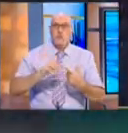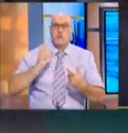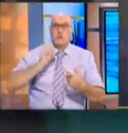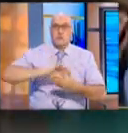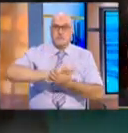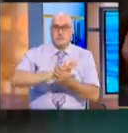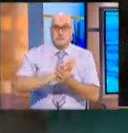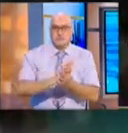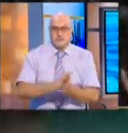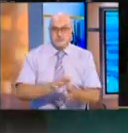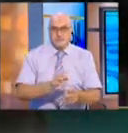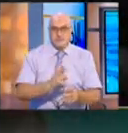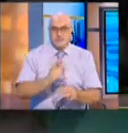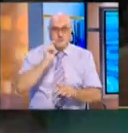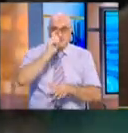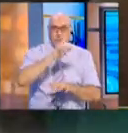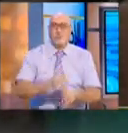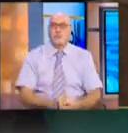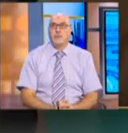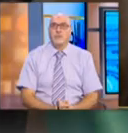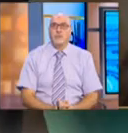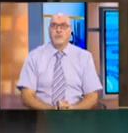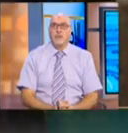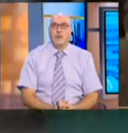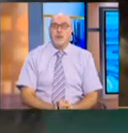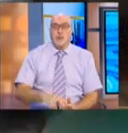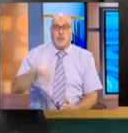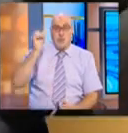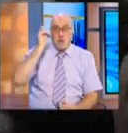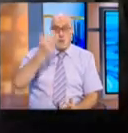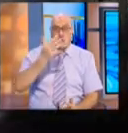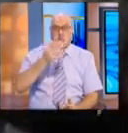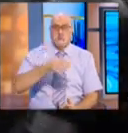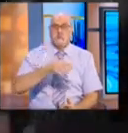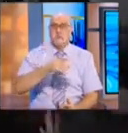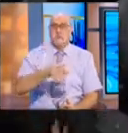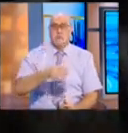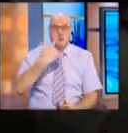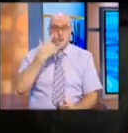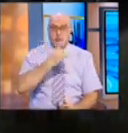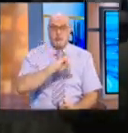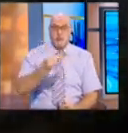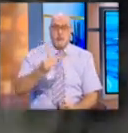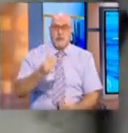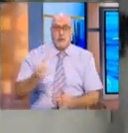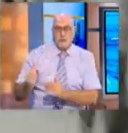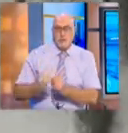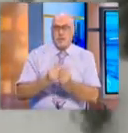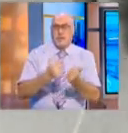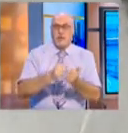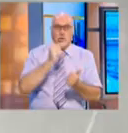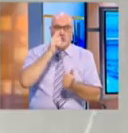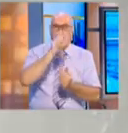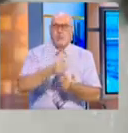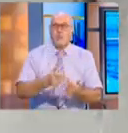المرتزقة والمتزلفين. في الحالة المغربية فإن جيش المخزن لم يكن يوما إلى جانب الشعب، وكما